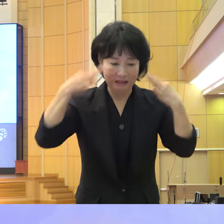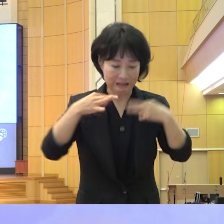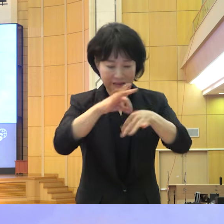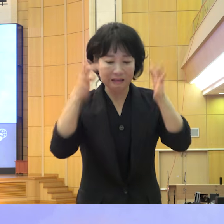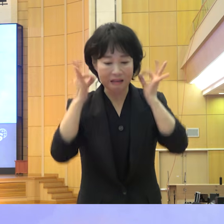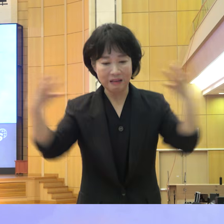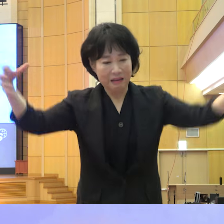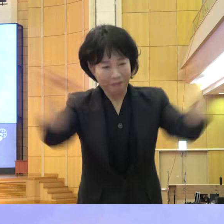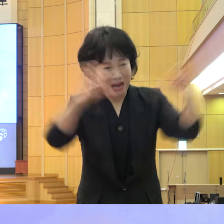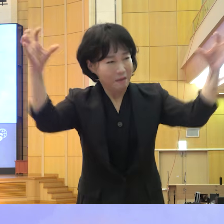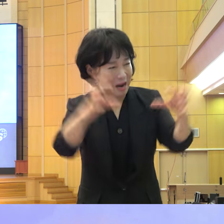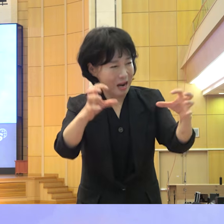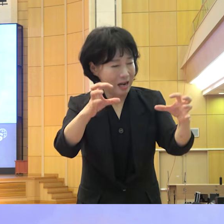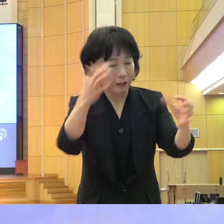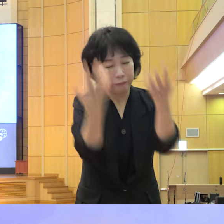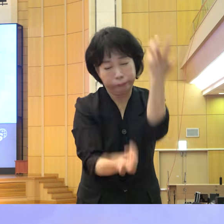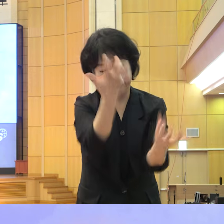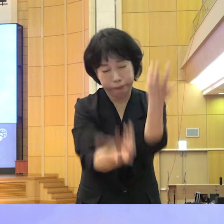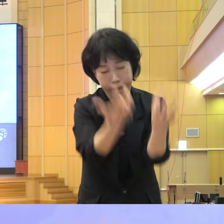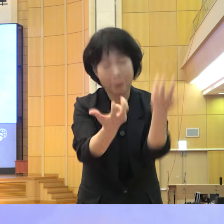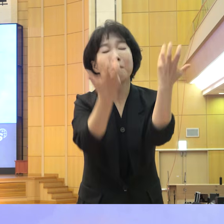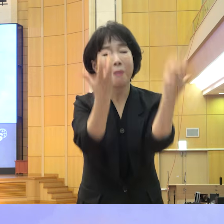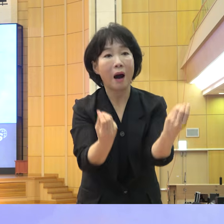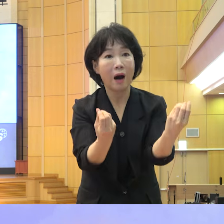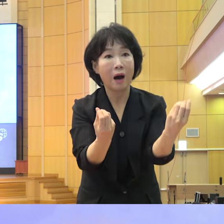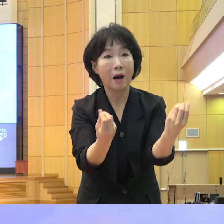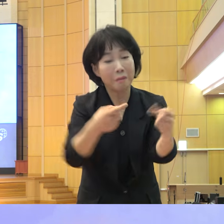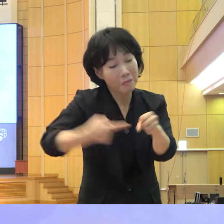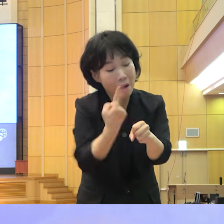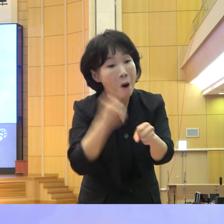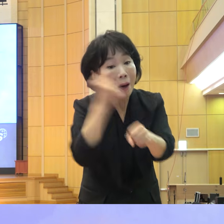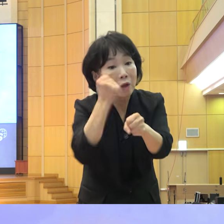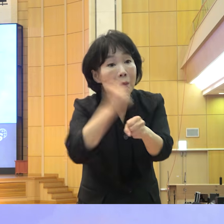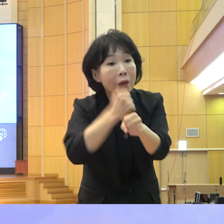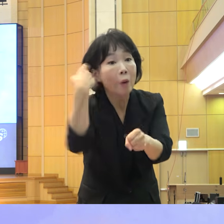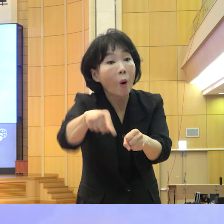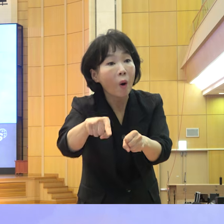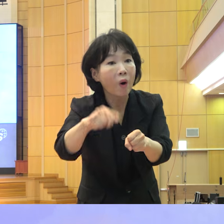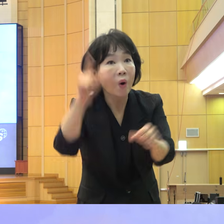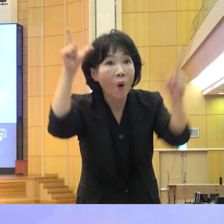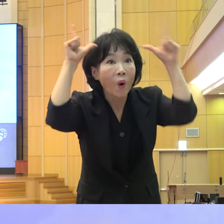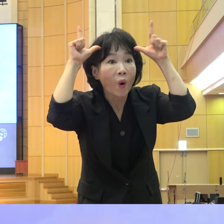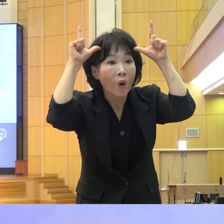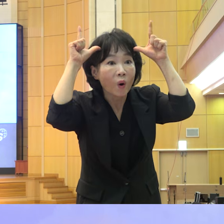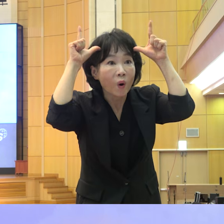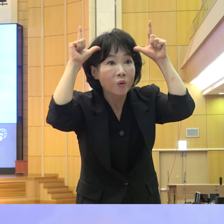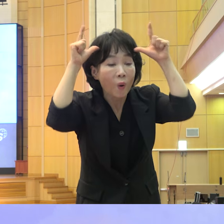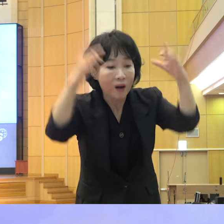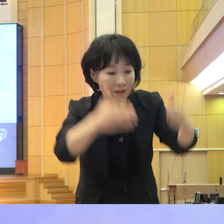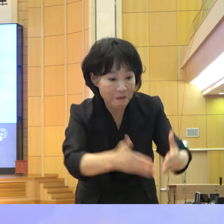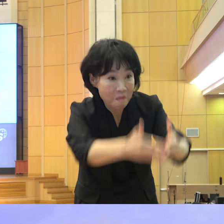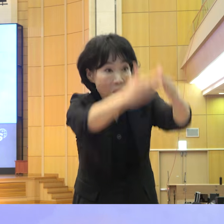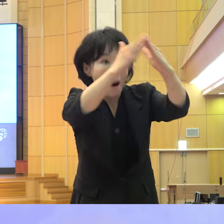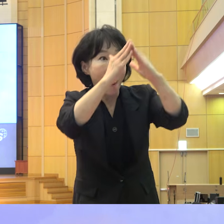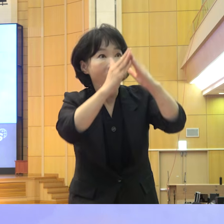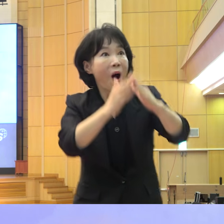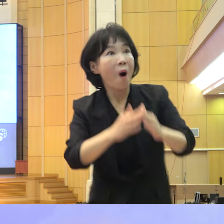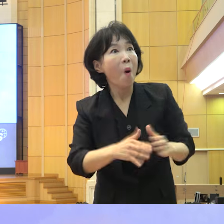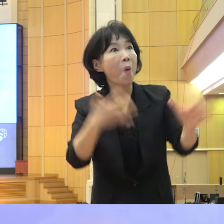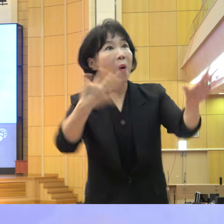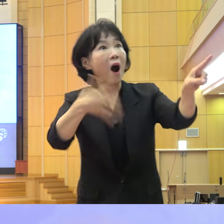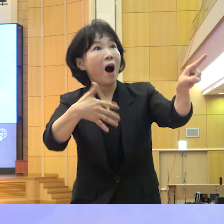송아지 형상을 만들었는데 이는 너희를 애굽 땅에서 인도하려